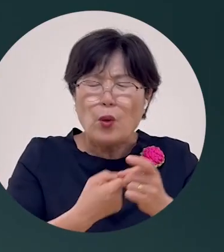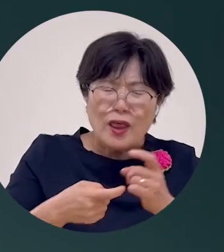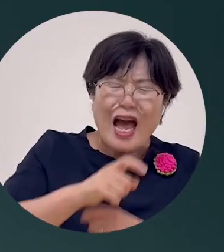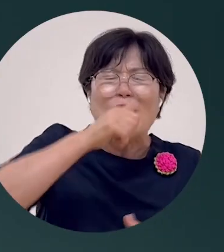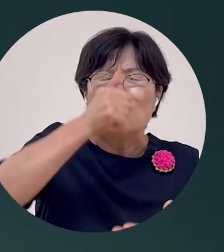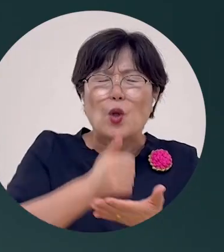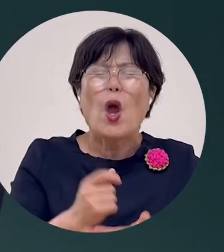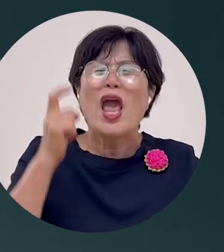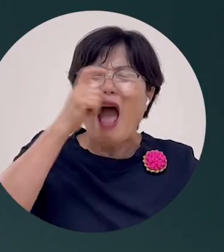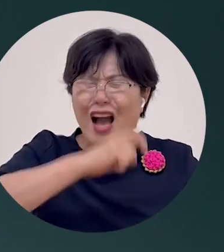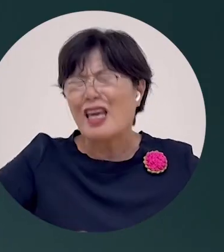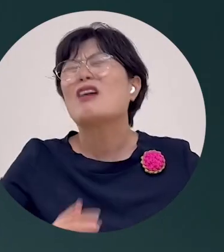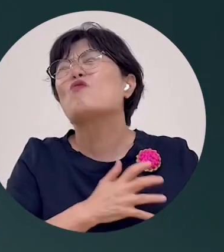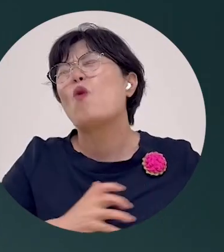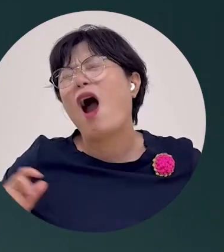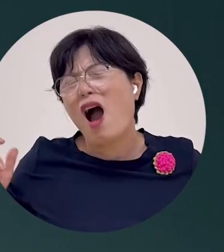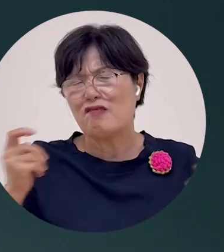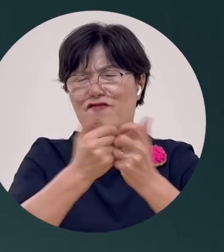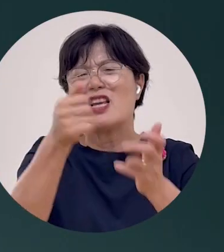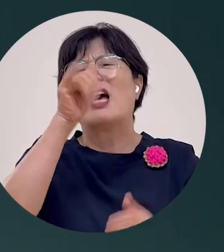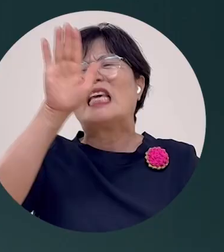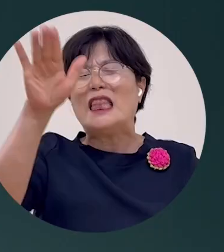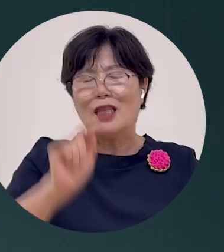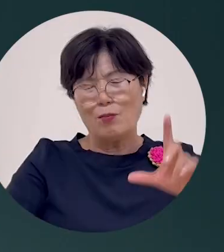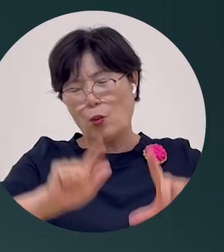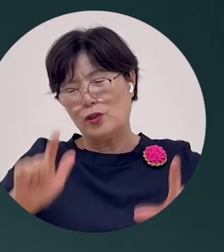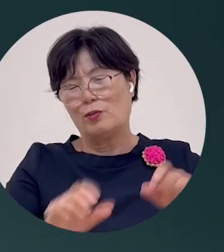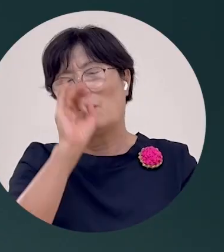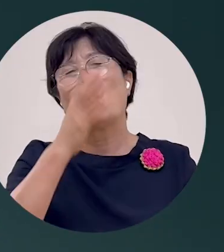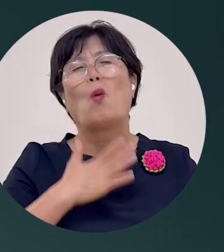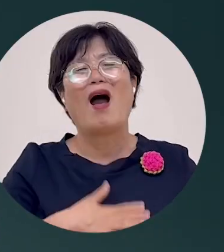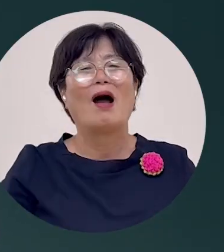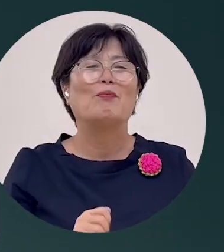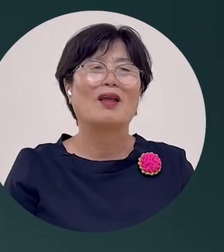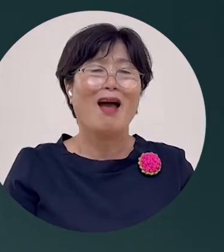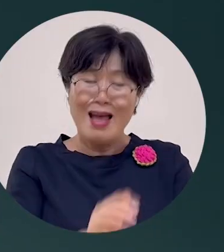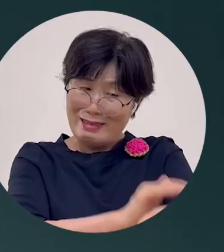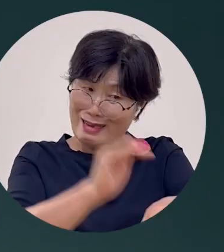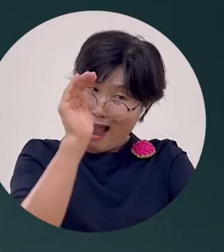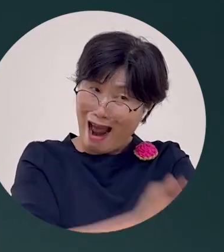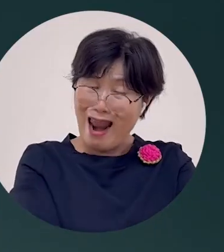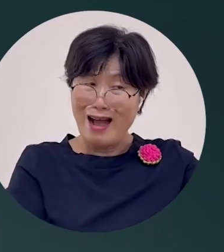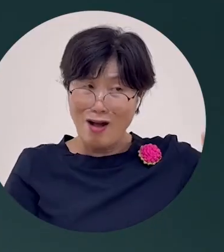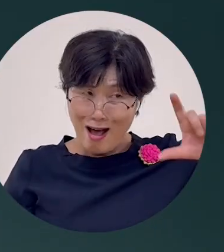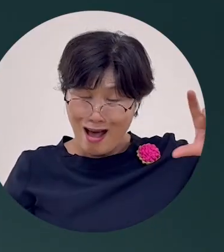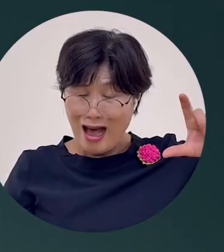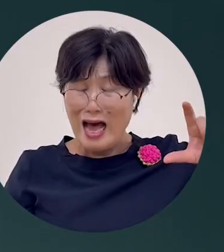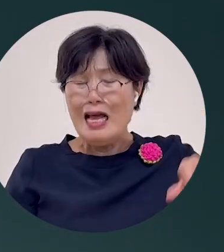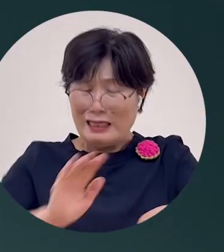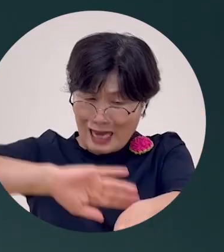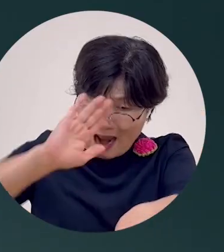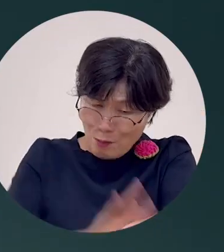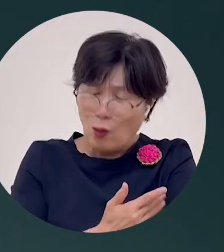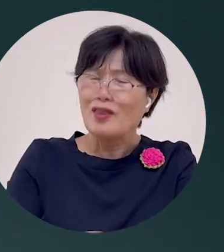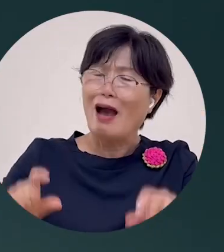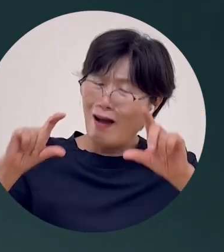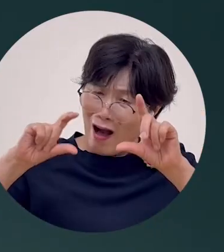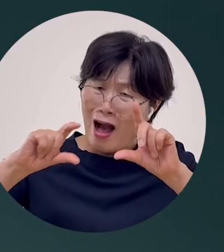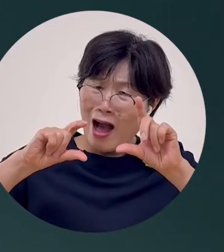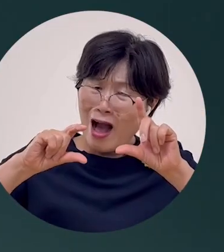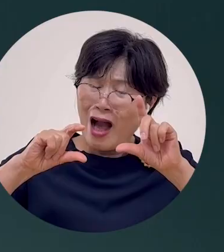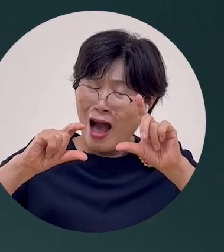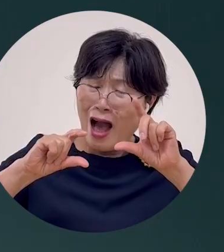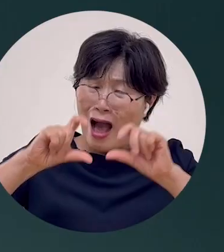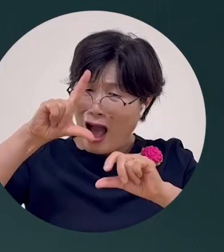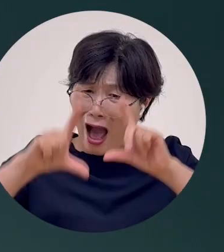많습니다. 자, 우리가 잘못하는 것과 잘하는 것과 비교를 우리 자신을 이렇게 해보면 잘하는